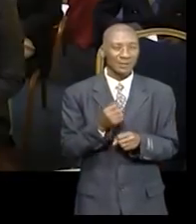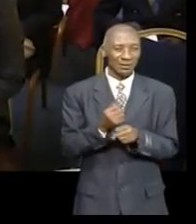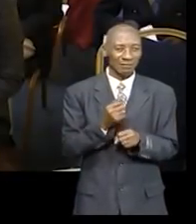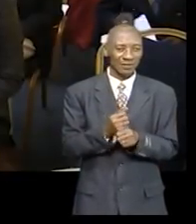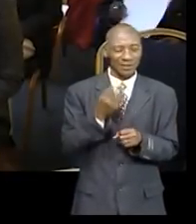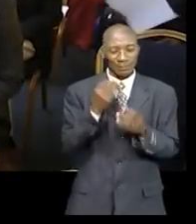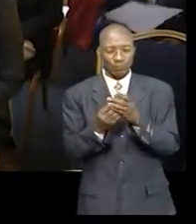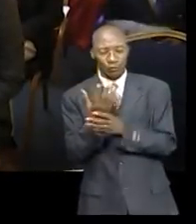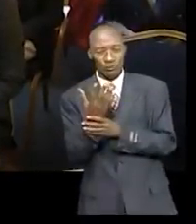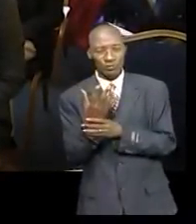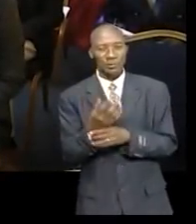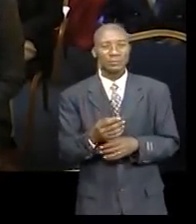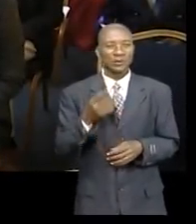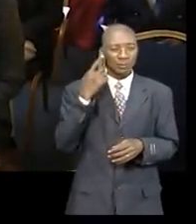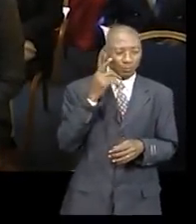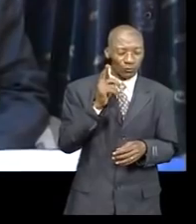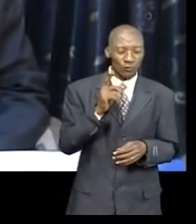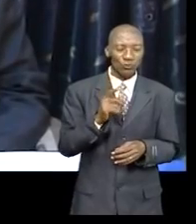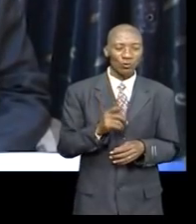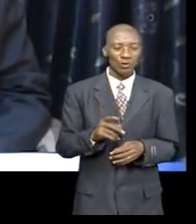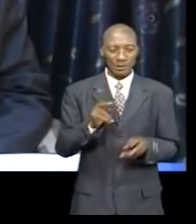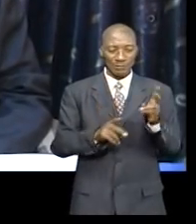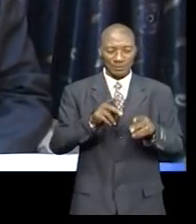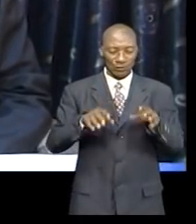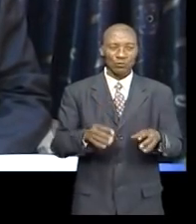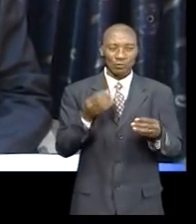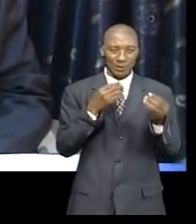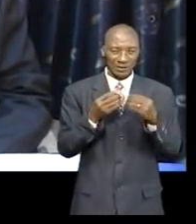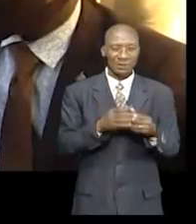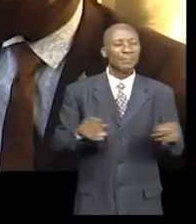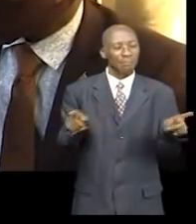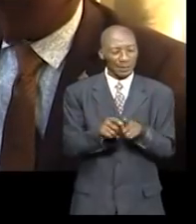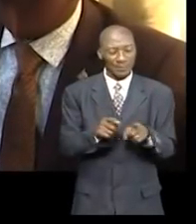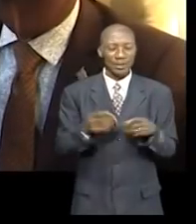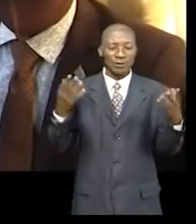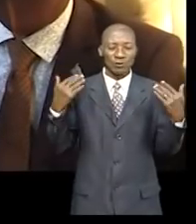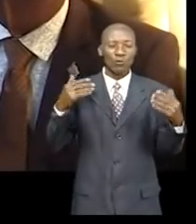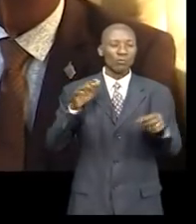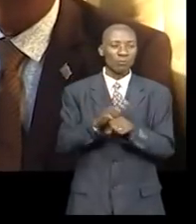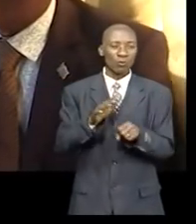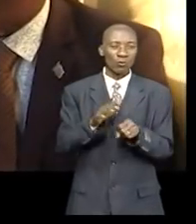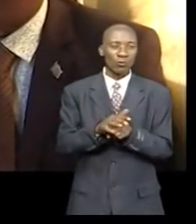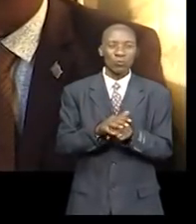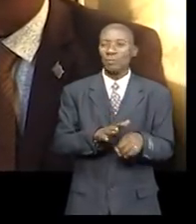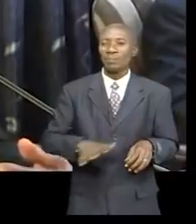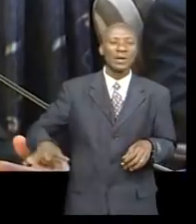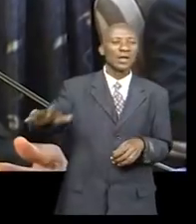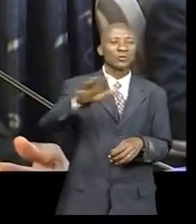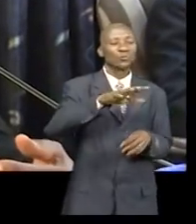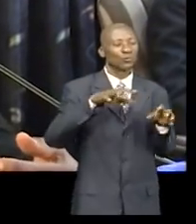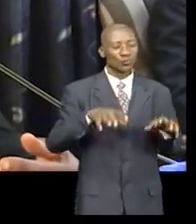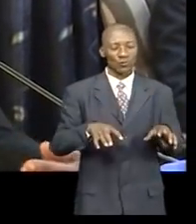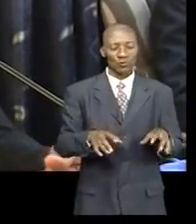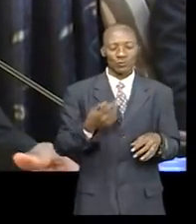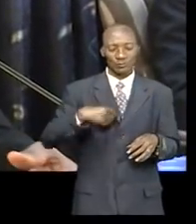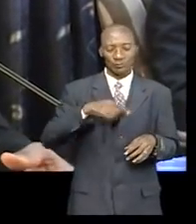bassin hydrographique du fleuve Congo, permettent d'entretenir l'espoir d'une meilleure autosuffisance